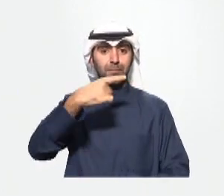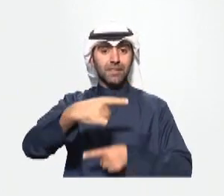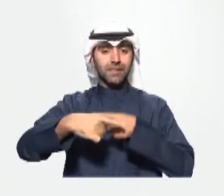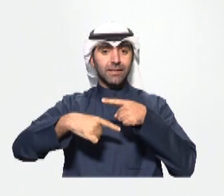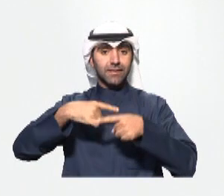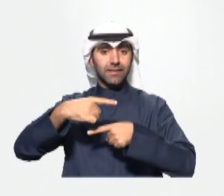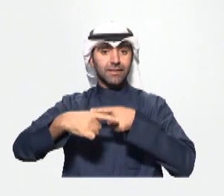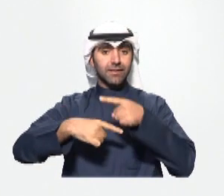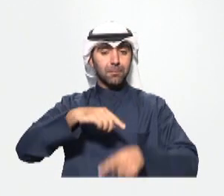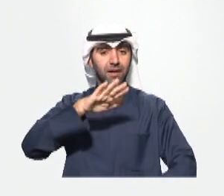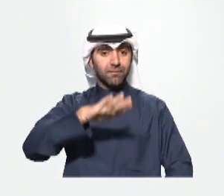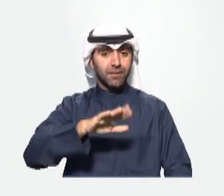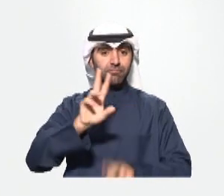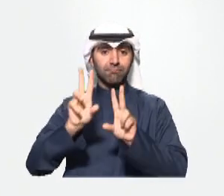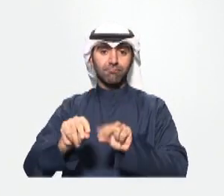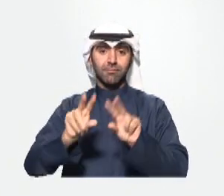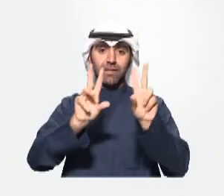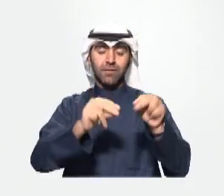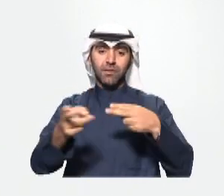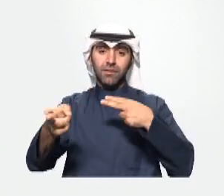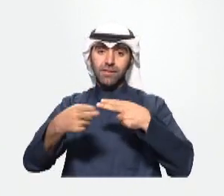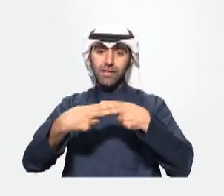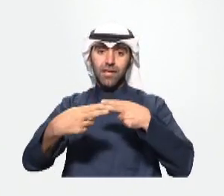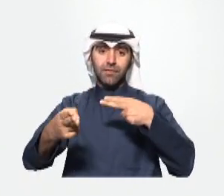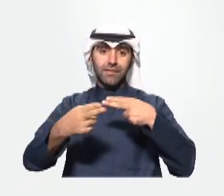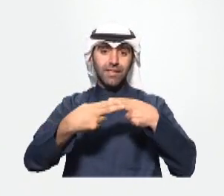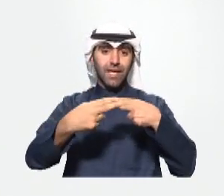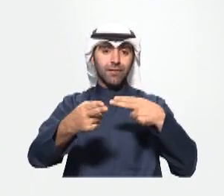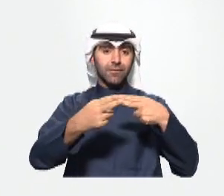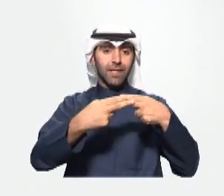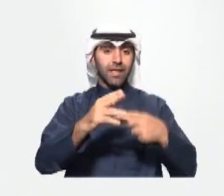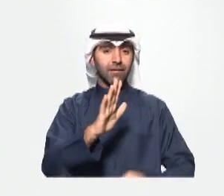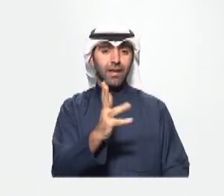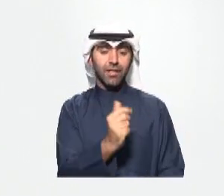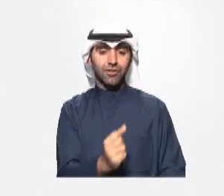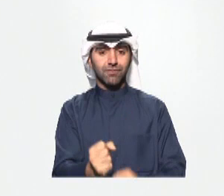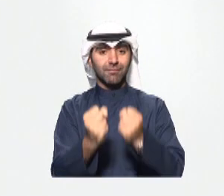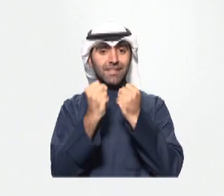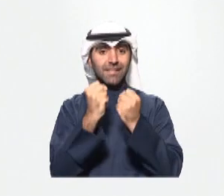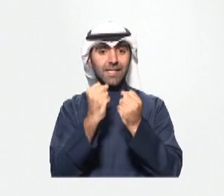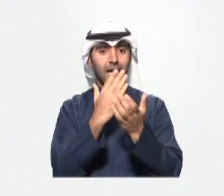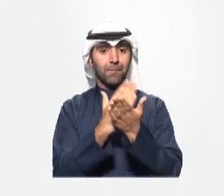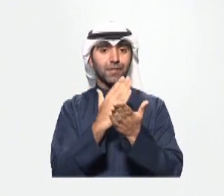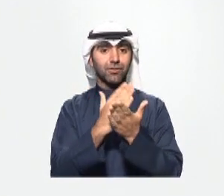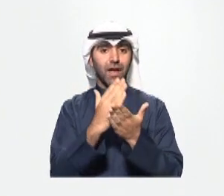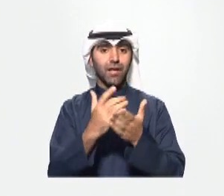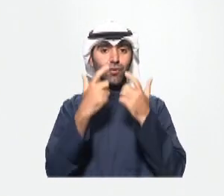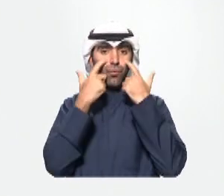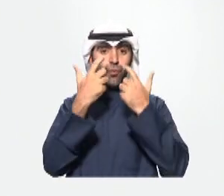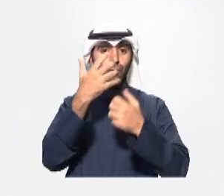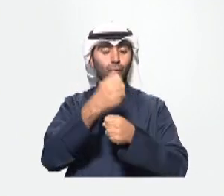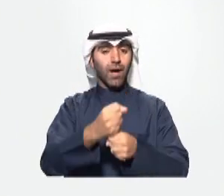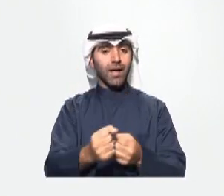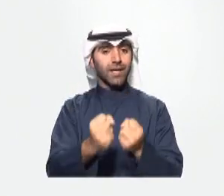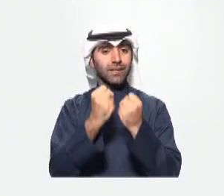عن ذلك. أصبحت اليوم هناك إجراءات وقائية أكثر فعالية حقيقة في التعامل مع